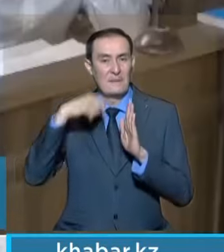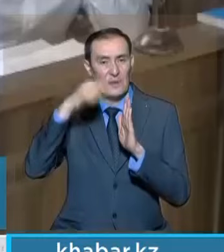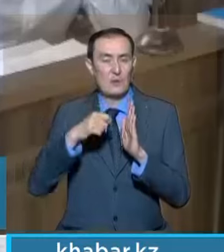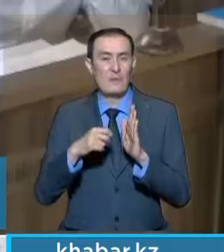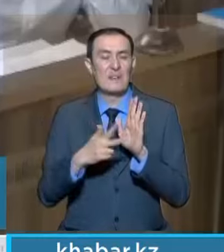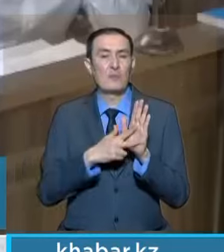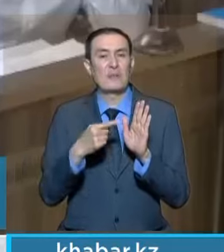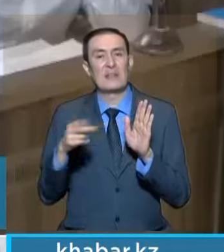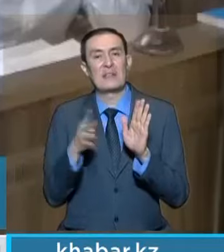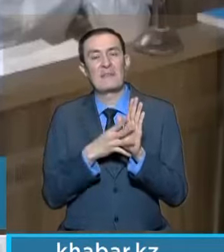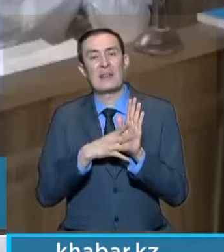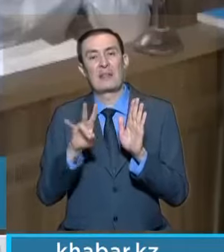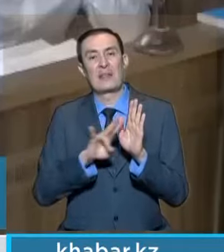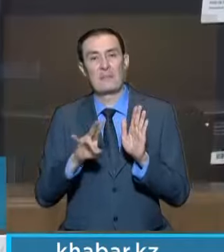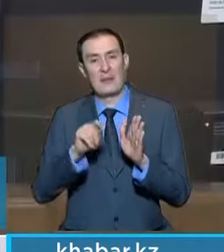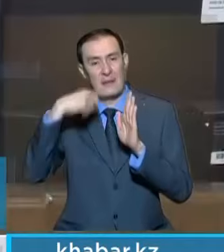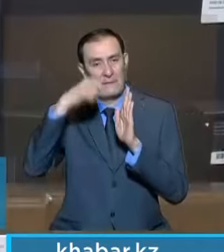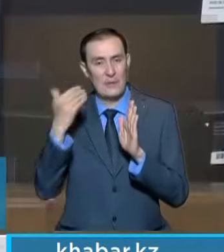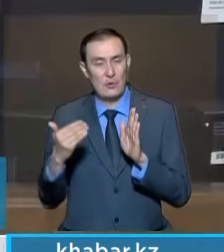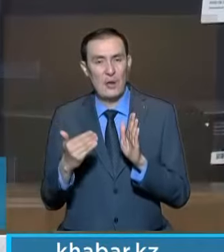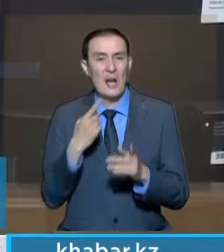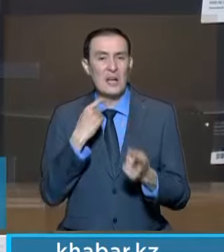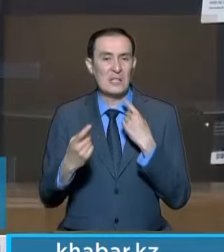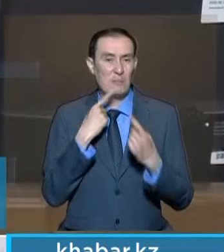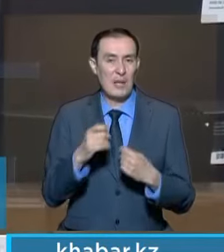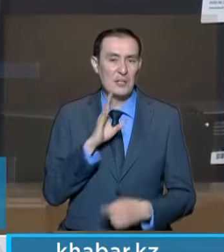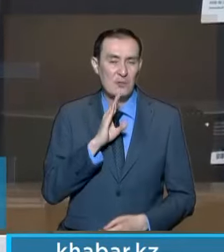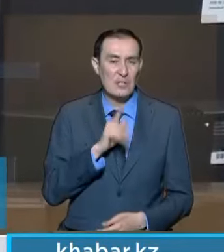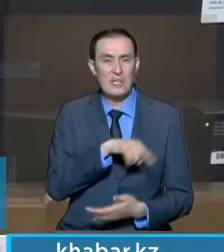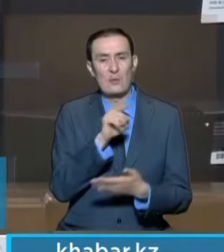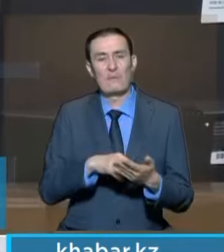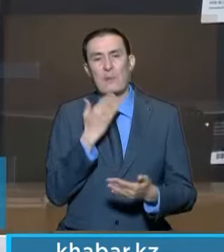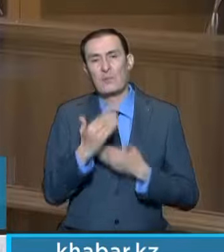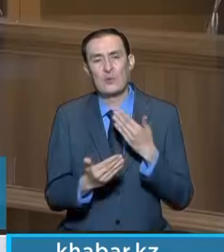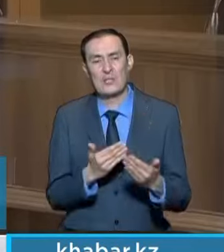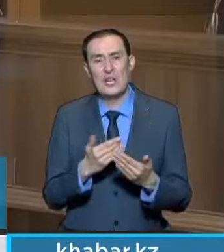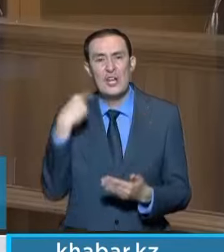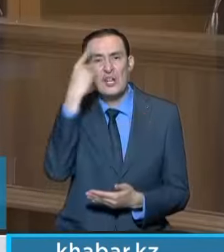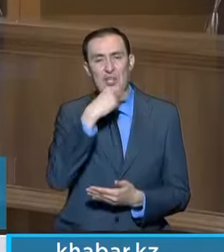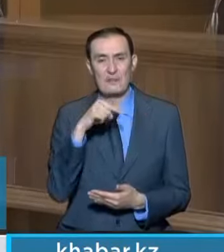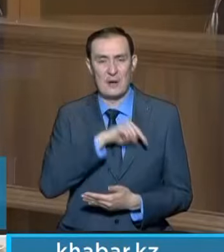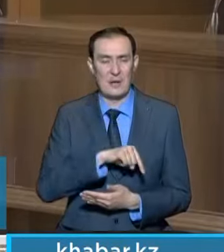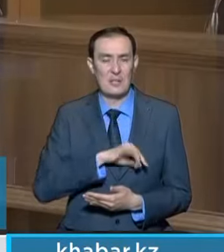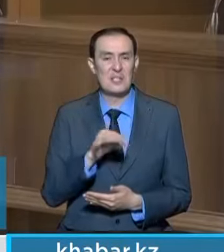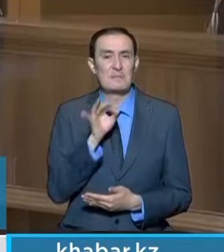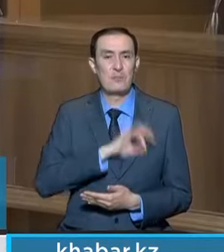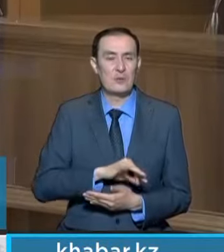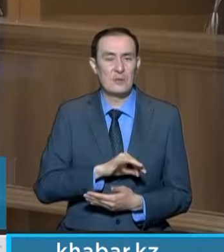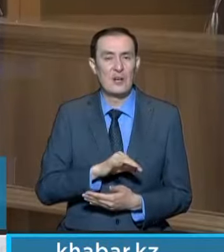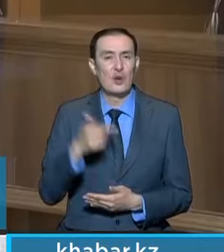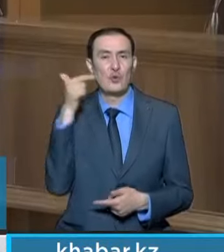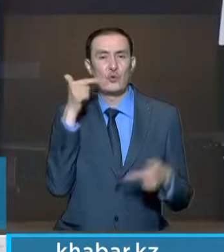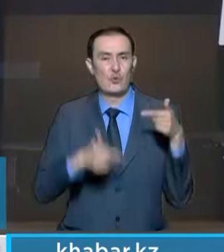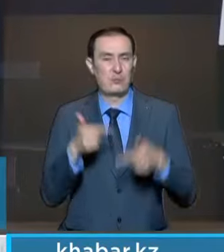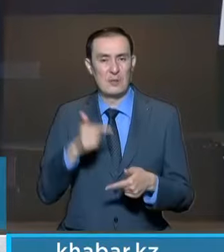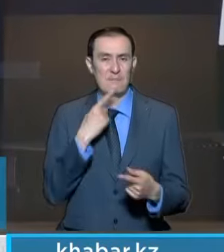снятые 8 и 9 ноября. На видео Бишимбаев оскорбляет Нукенову и задает ей вопросы интимного характера и использует ненормативную